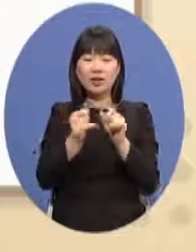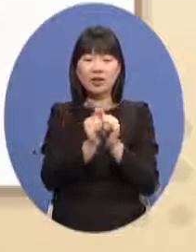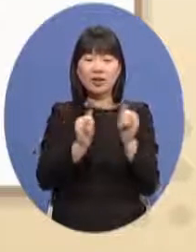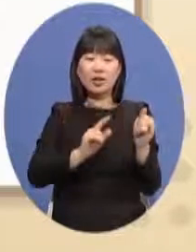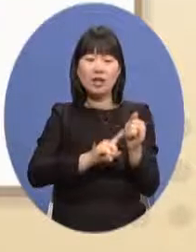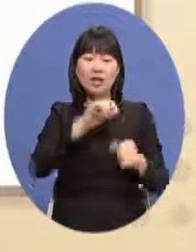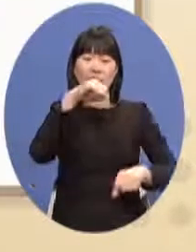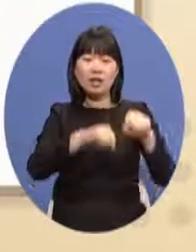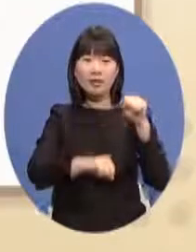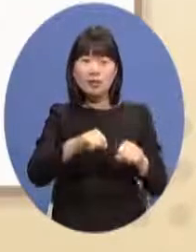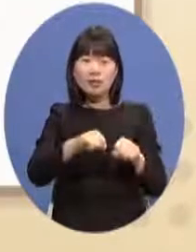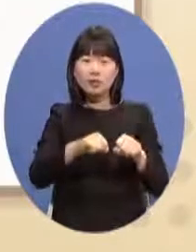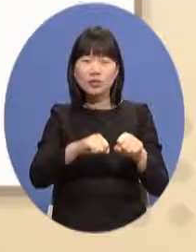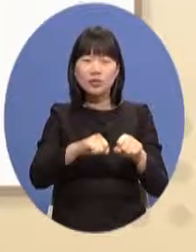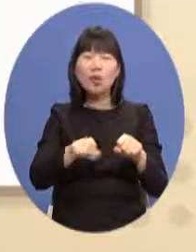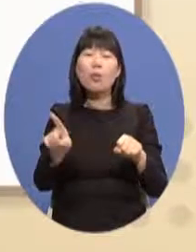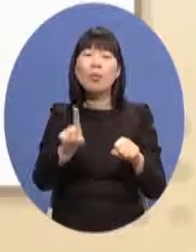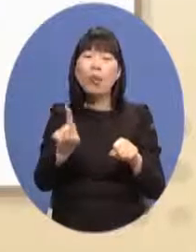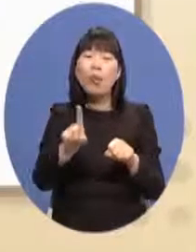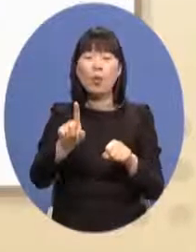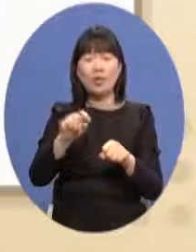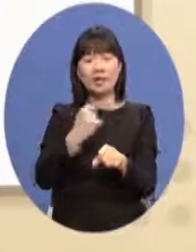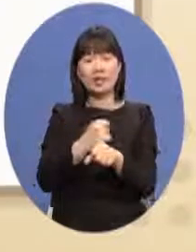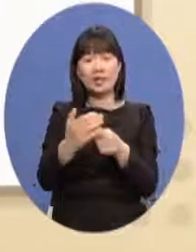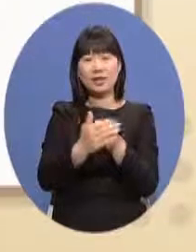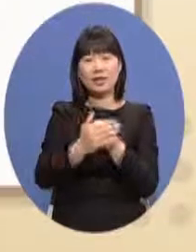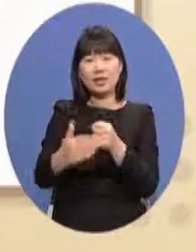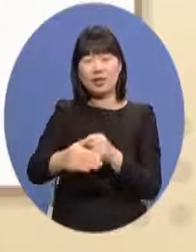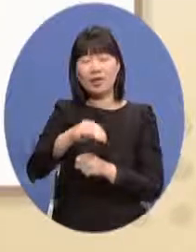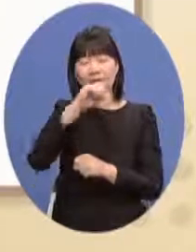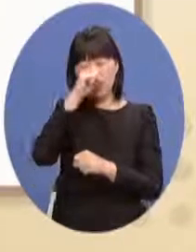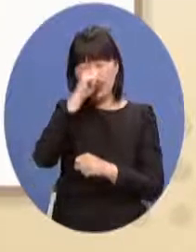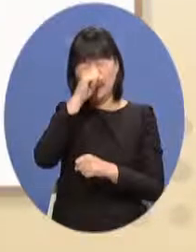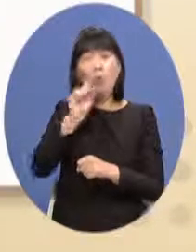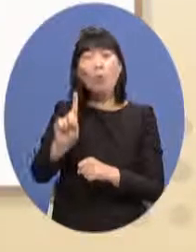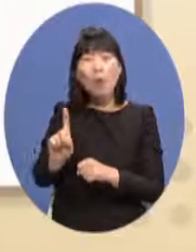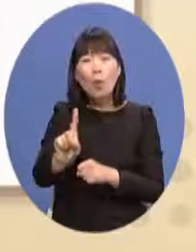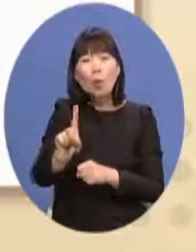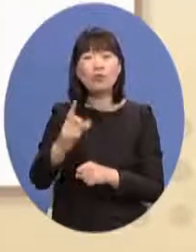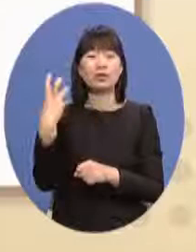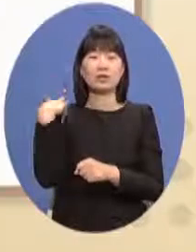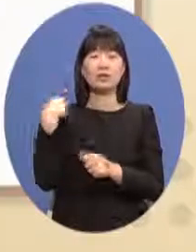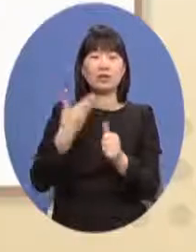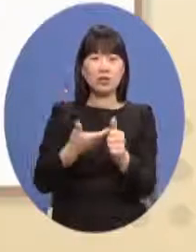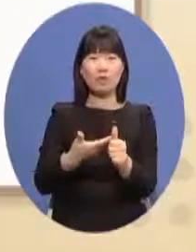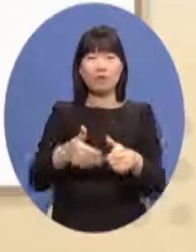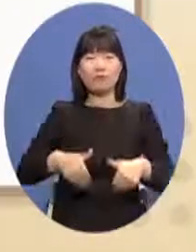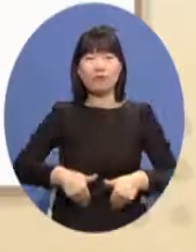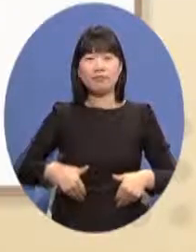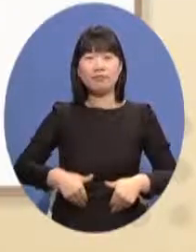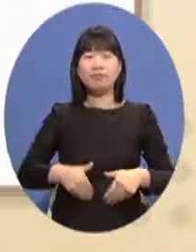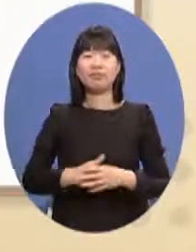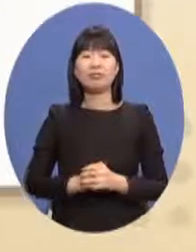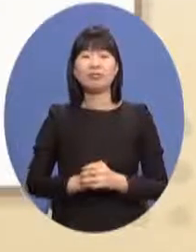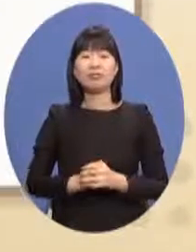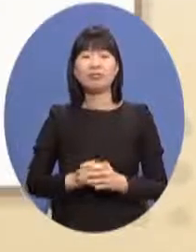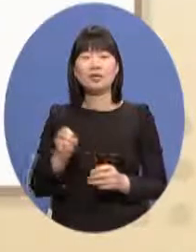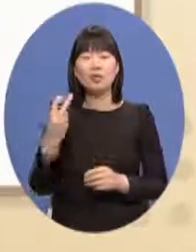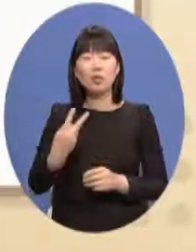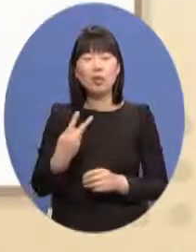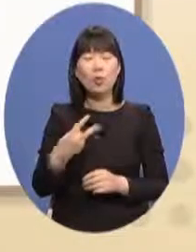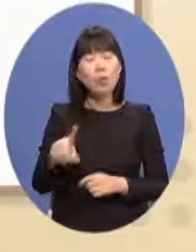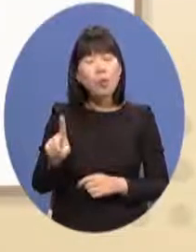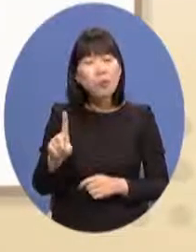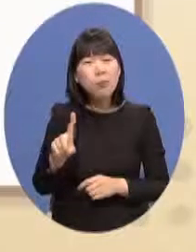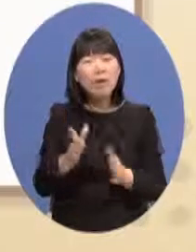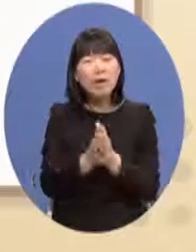사람들의 행동을 땡땡하기 때문에 좋은 땡땡 역할을 해주어야 합니다. 또한